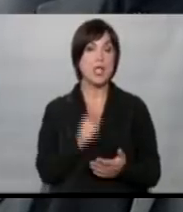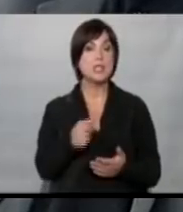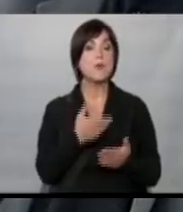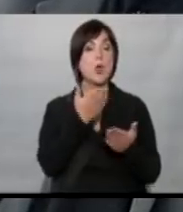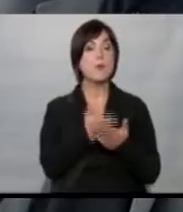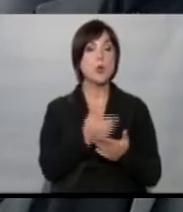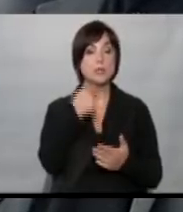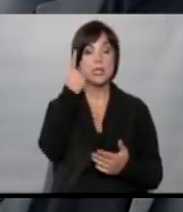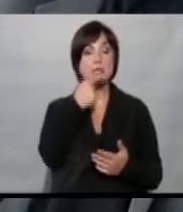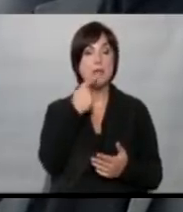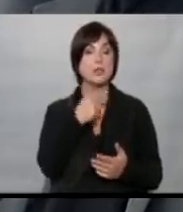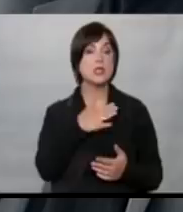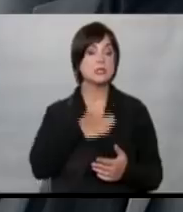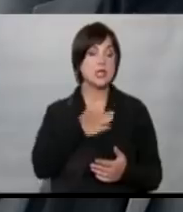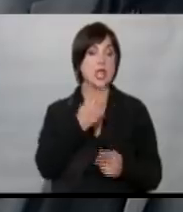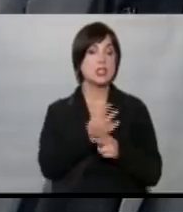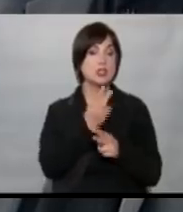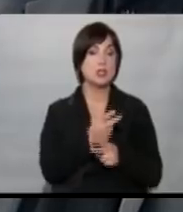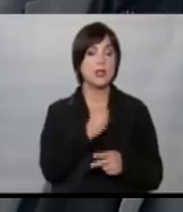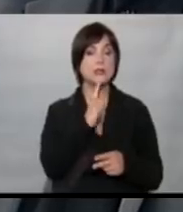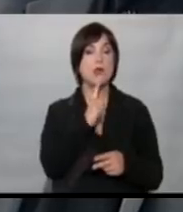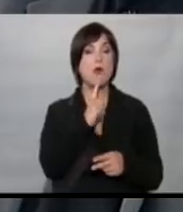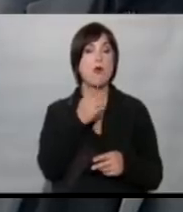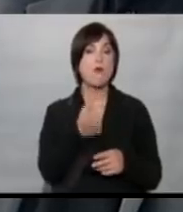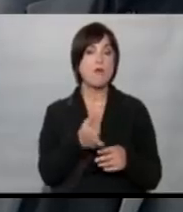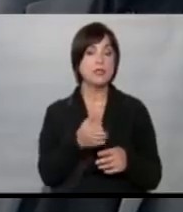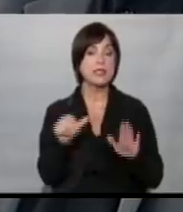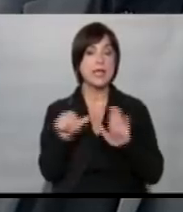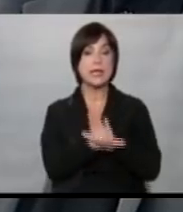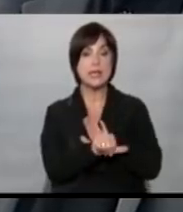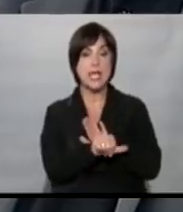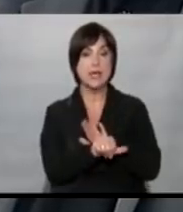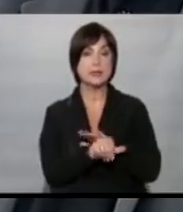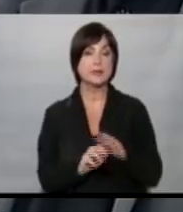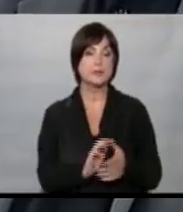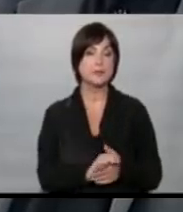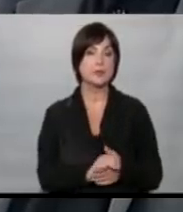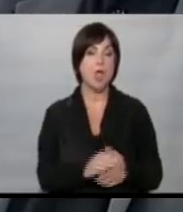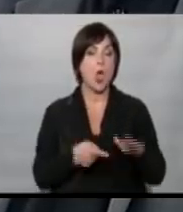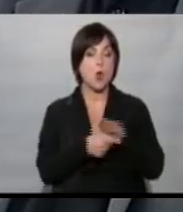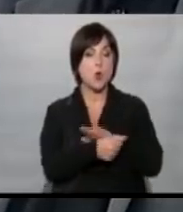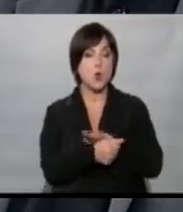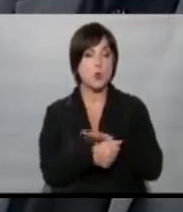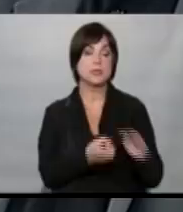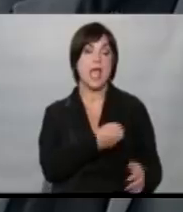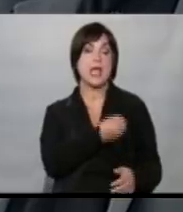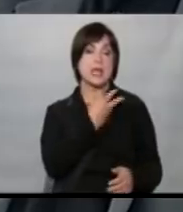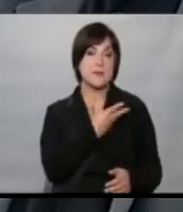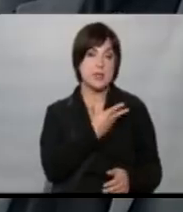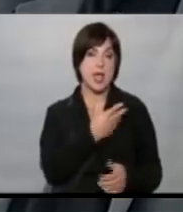го понуди ликот на патриотизам зад кој во суштина се кријат корупција, криминал,